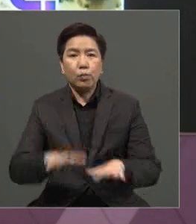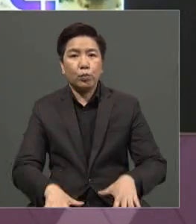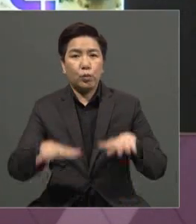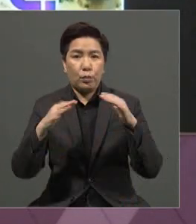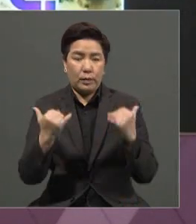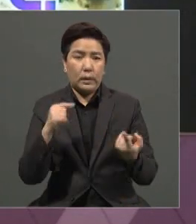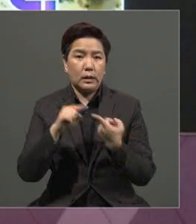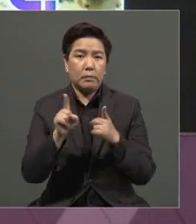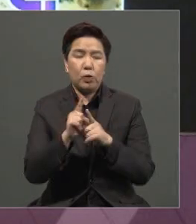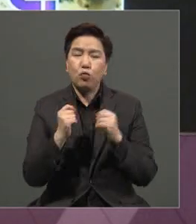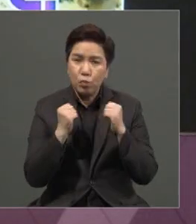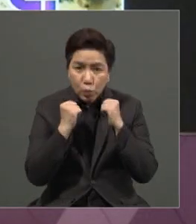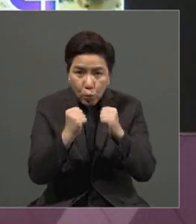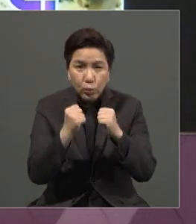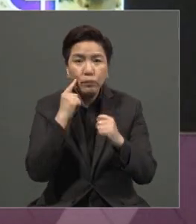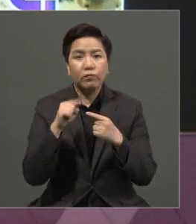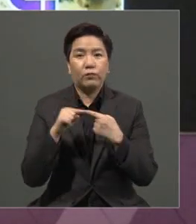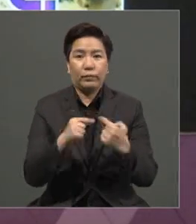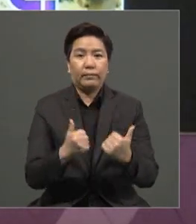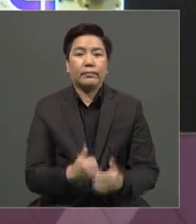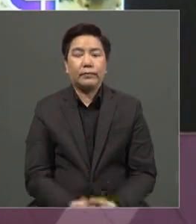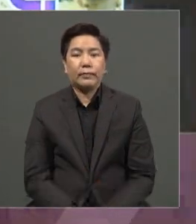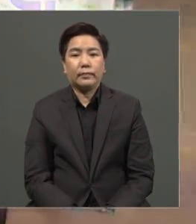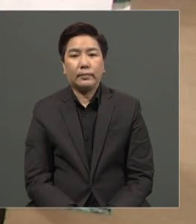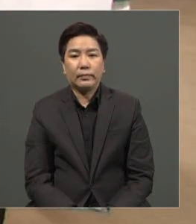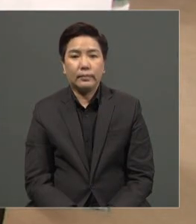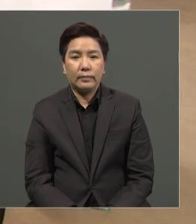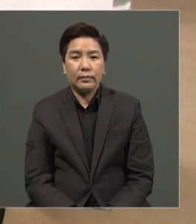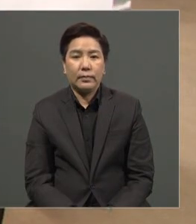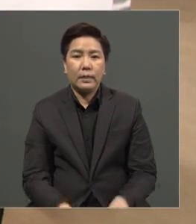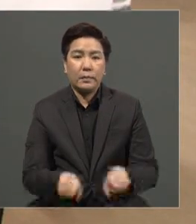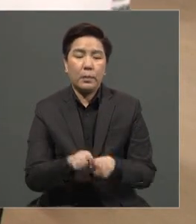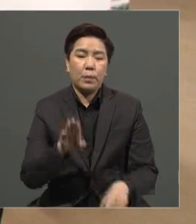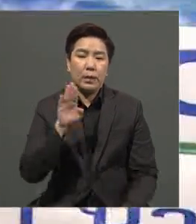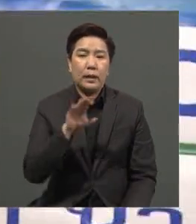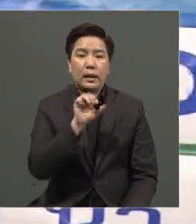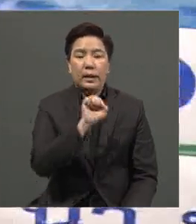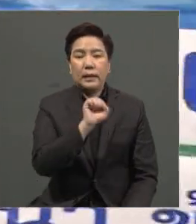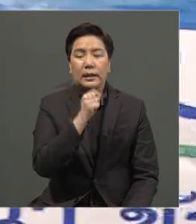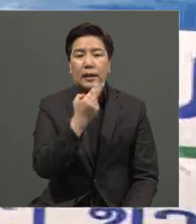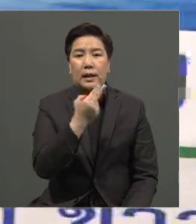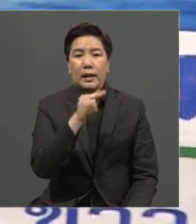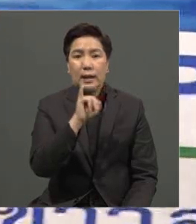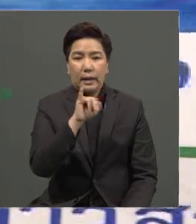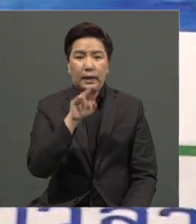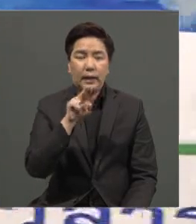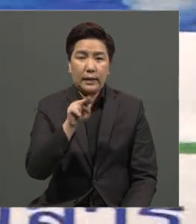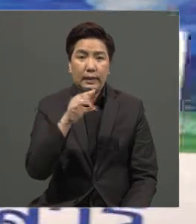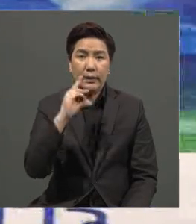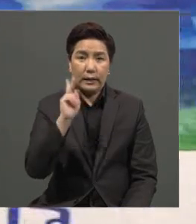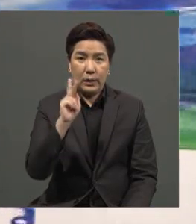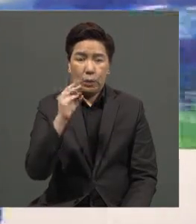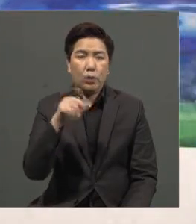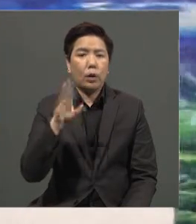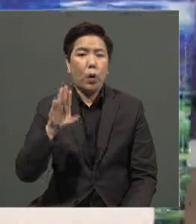นะครับให้สู้ๆครับตอนนี้ครับเช่นเดียวกับบริษัทชิโก้เอเชียกรุงเทพจำกัด